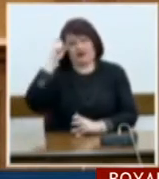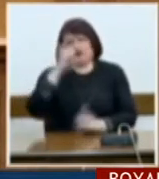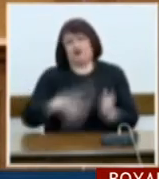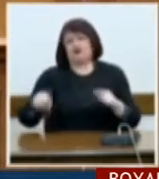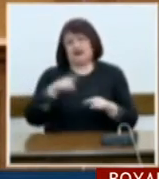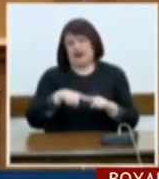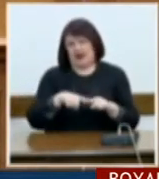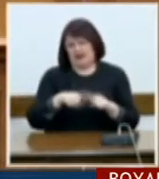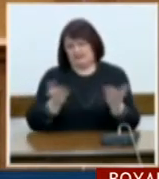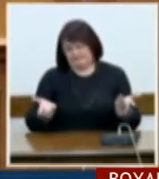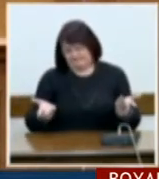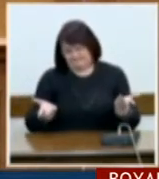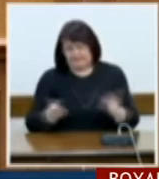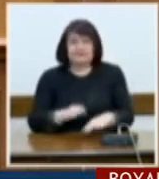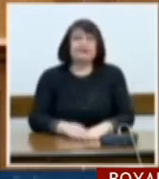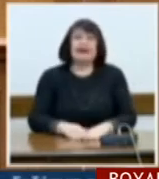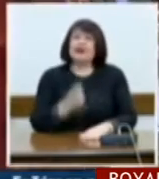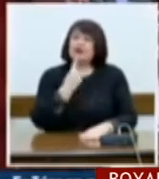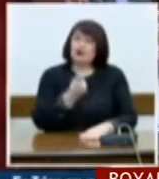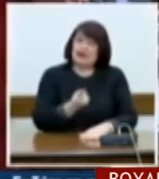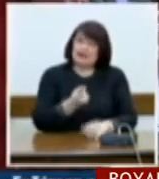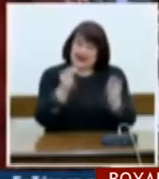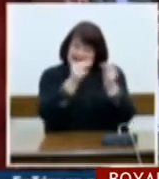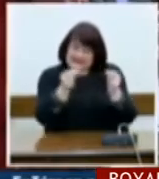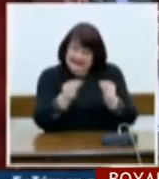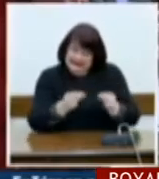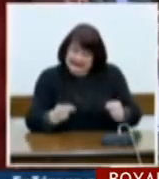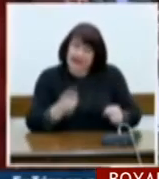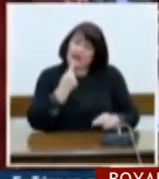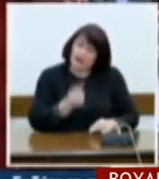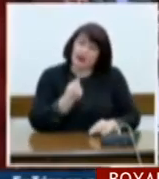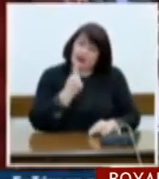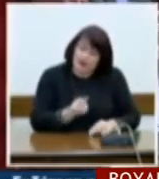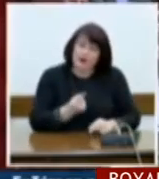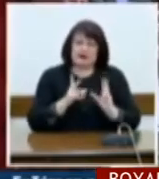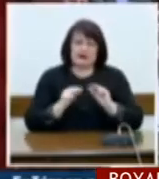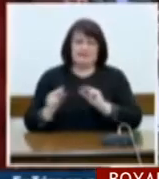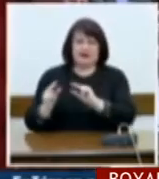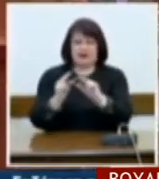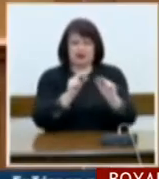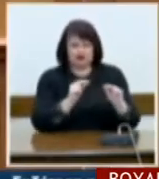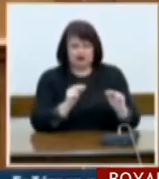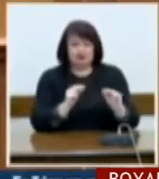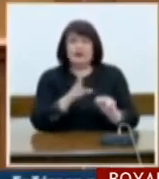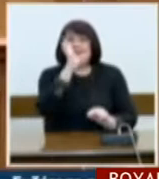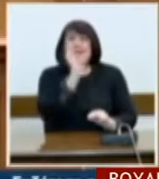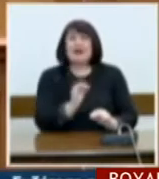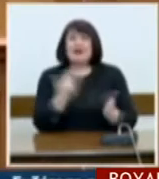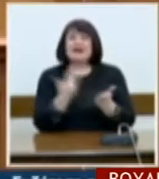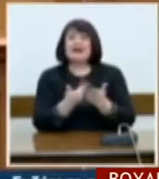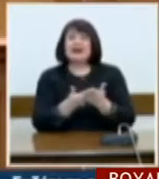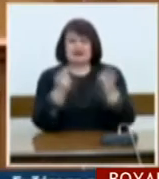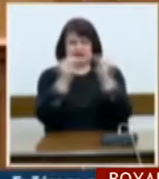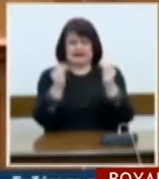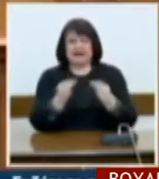έκανα γιατί θέλω και θα επιμείνω σε αυτό να μιλάμε με πραγματικά στοιχεία